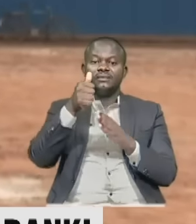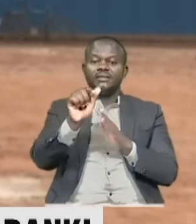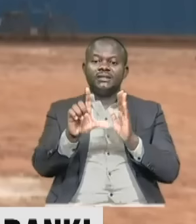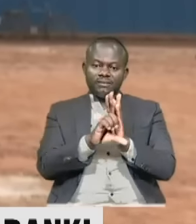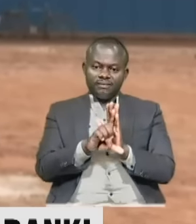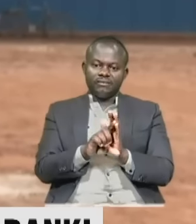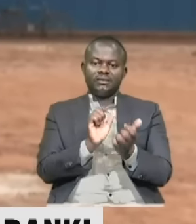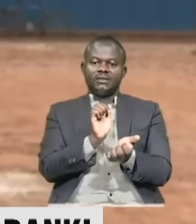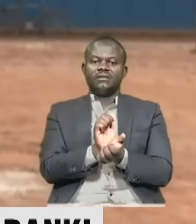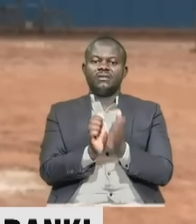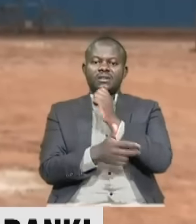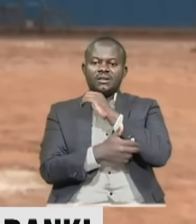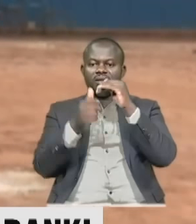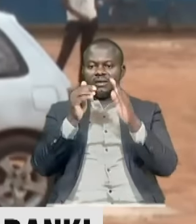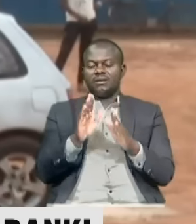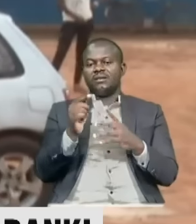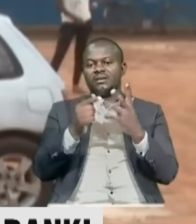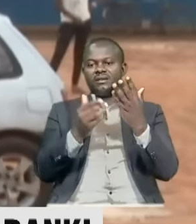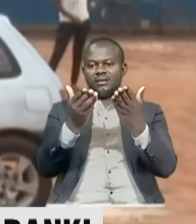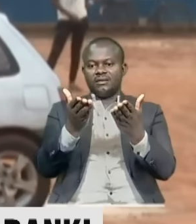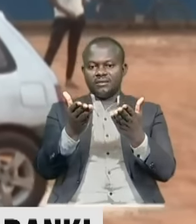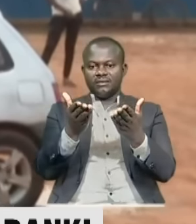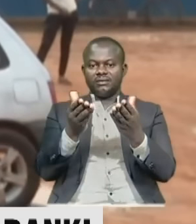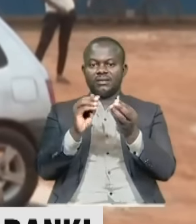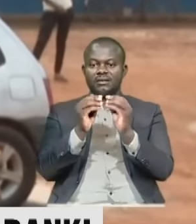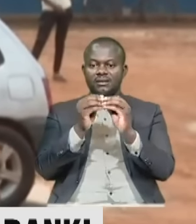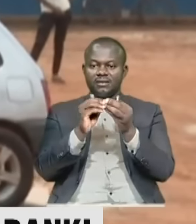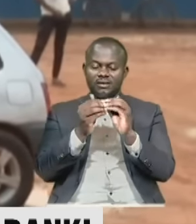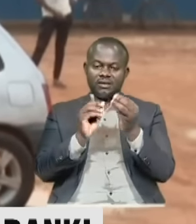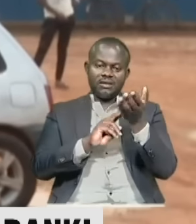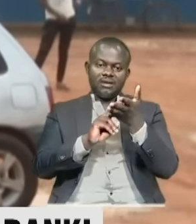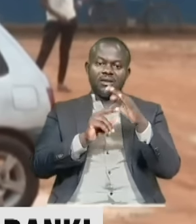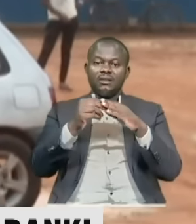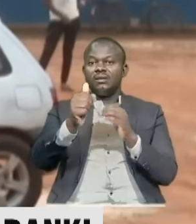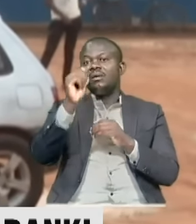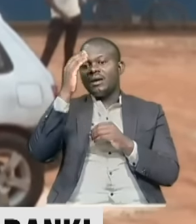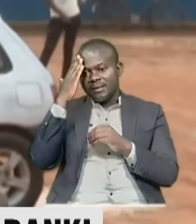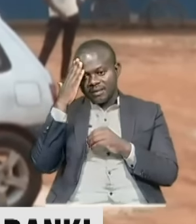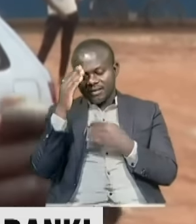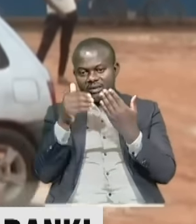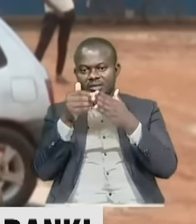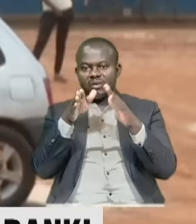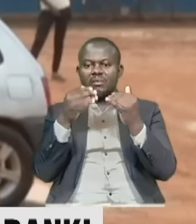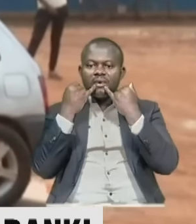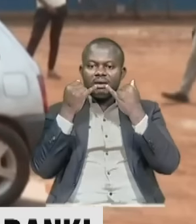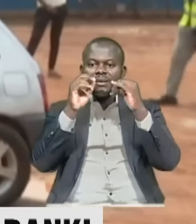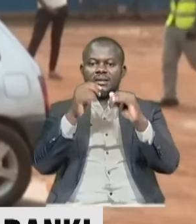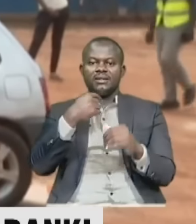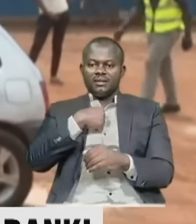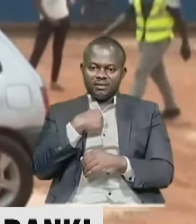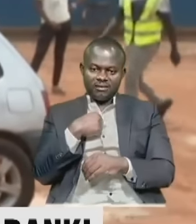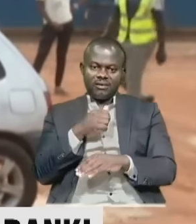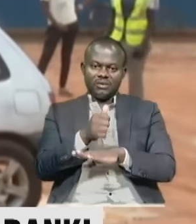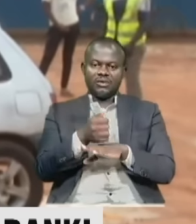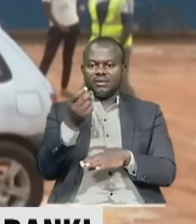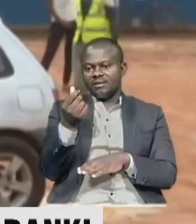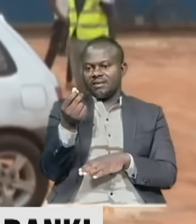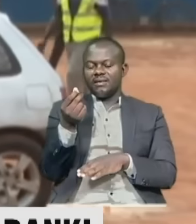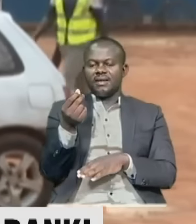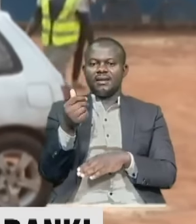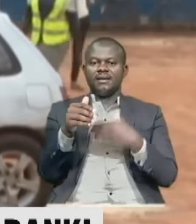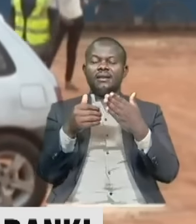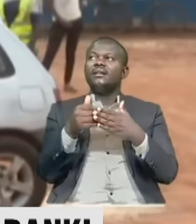rifunga ibisambo batubuzirira hari. Ama nimero akoresha bazwi. Umuntu akubwa ati jewe mushira amafaranga